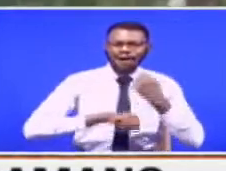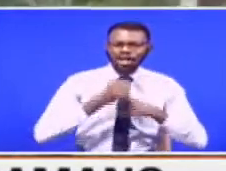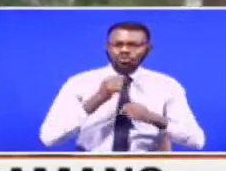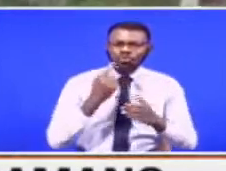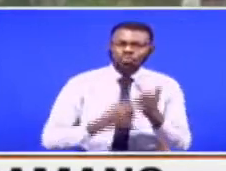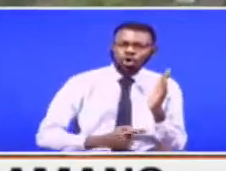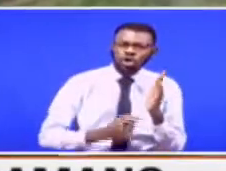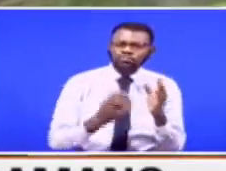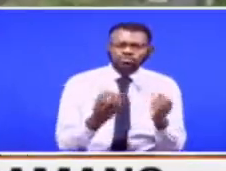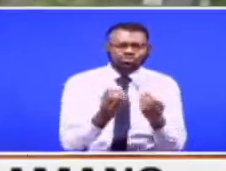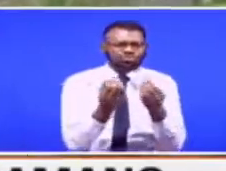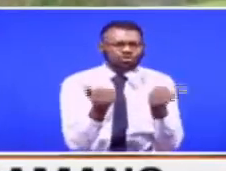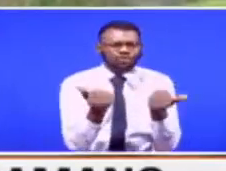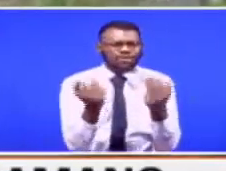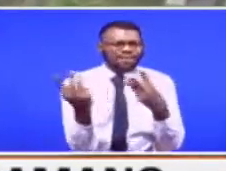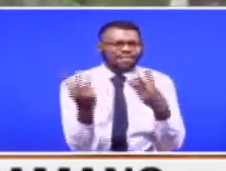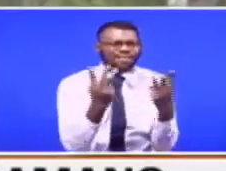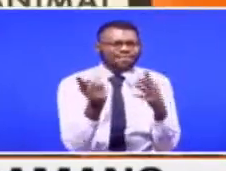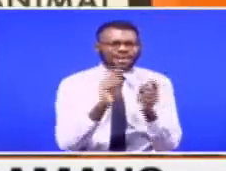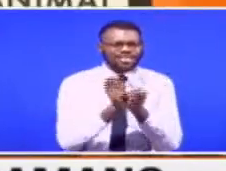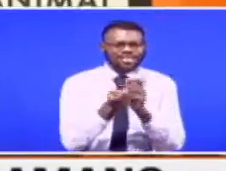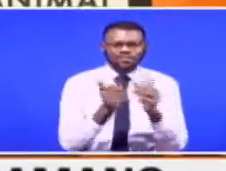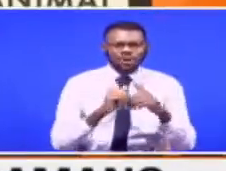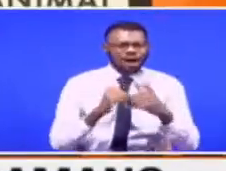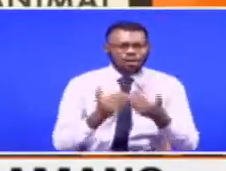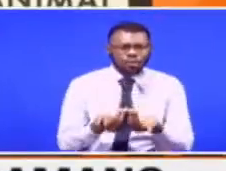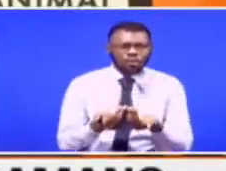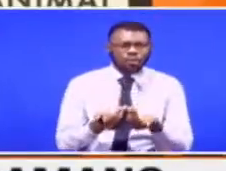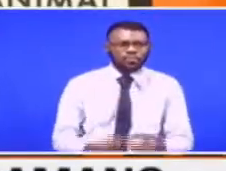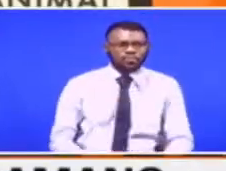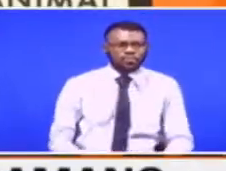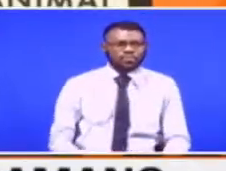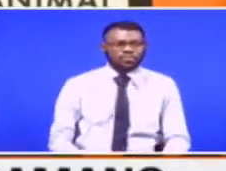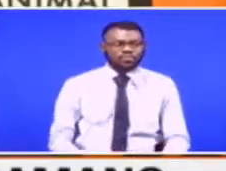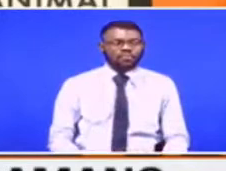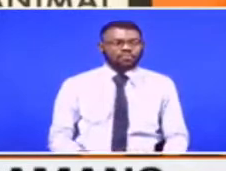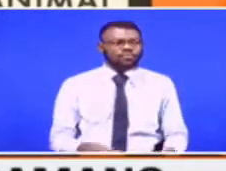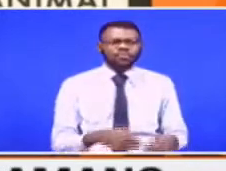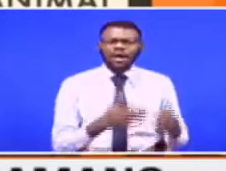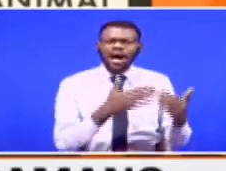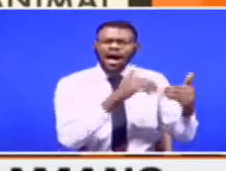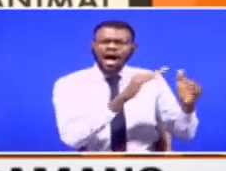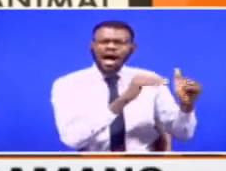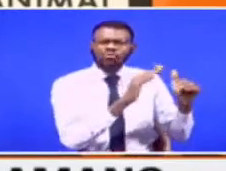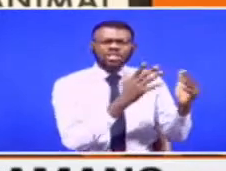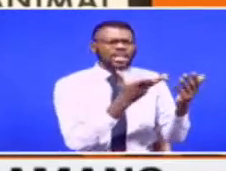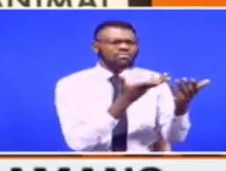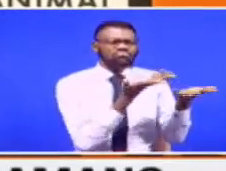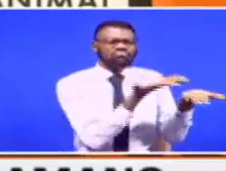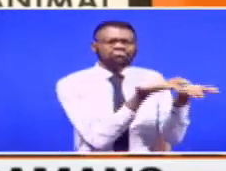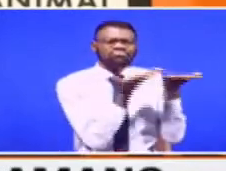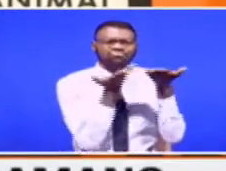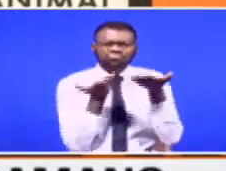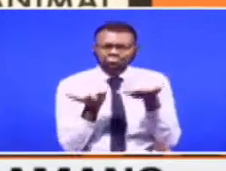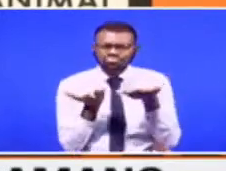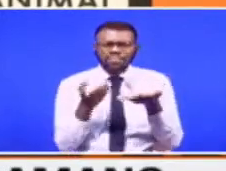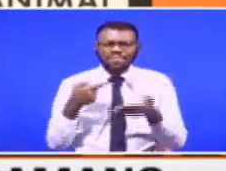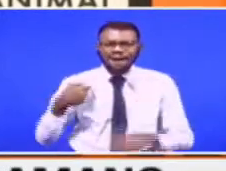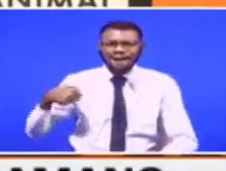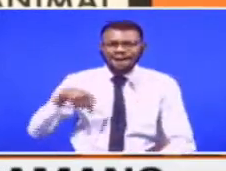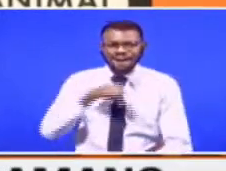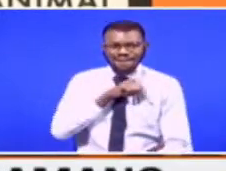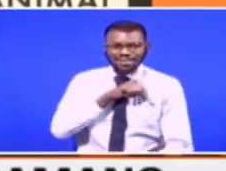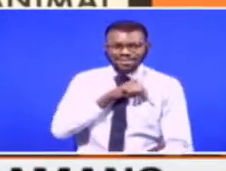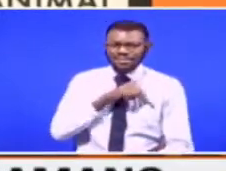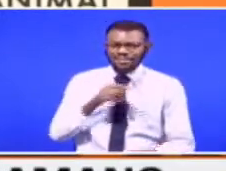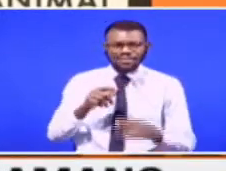ya athari za mabadiliko ya hali ya hewa. The dependency on external donors to fund our agriculture leaves us no